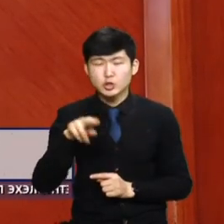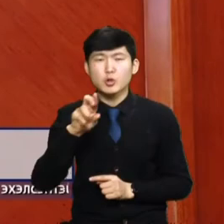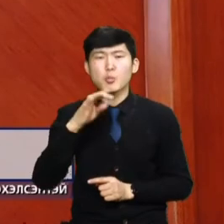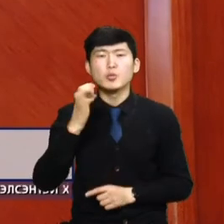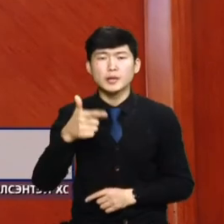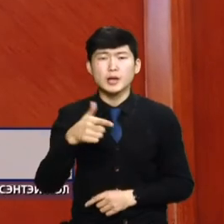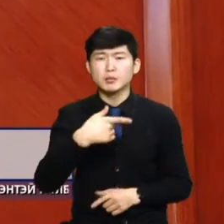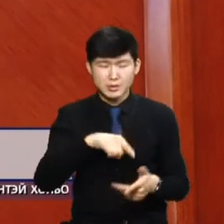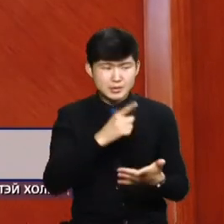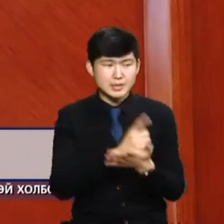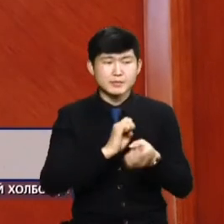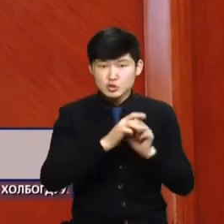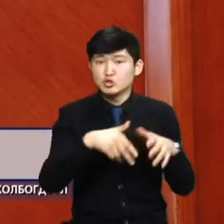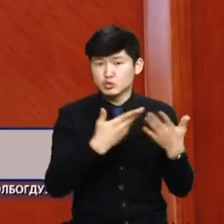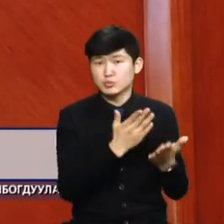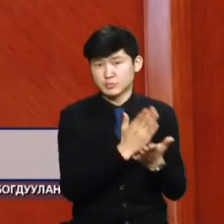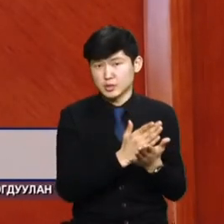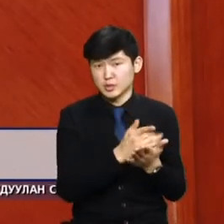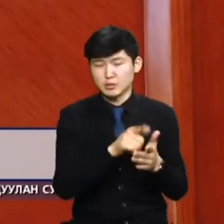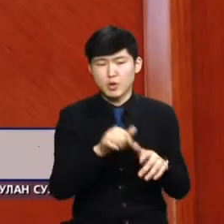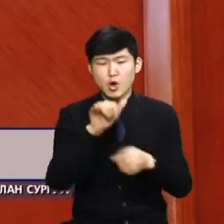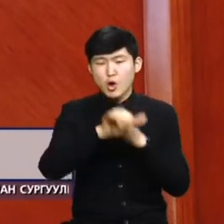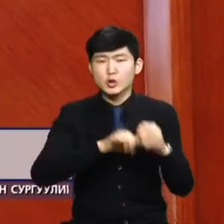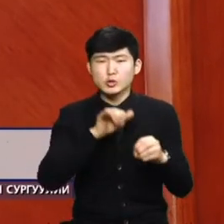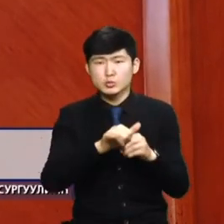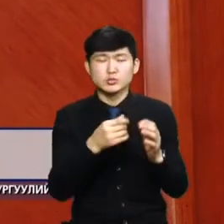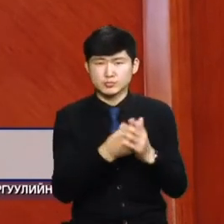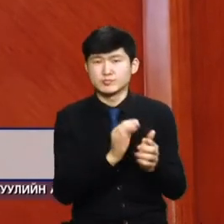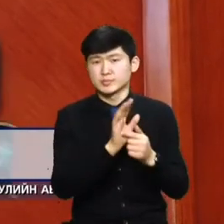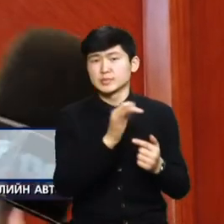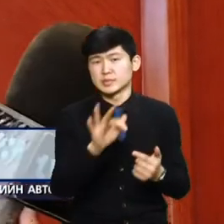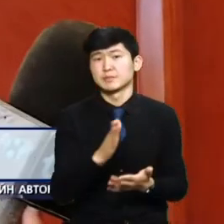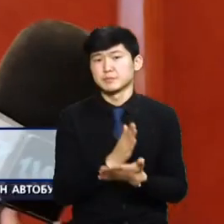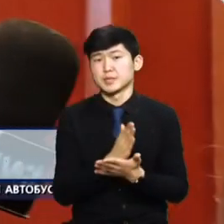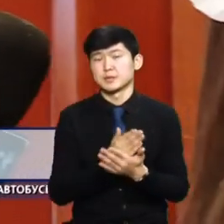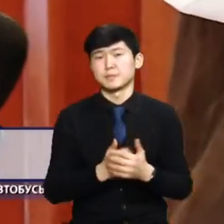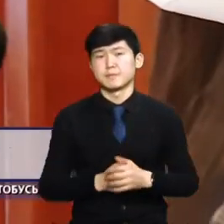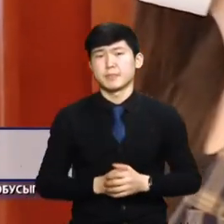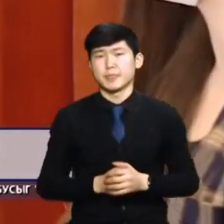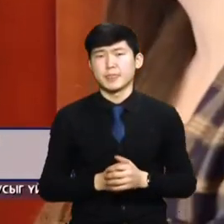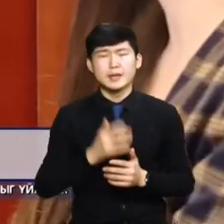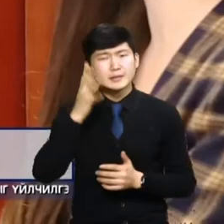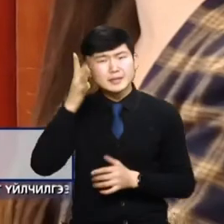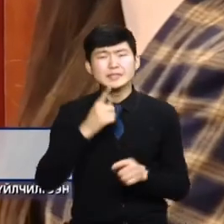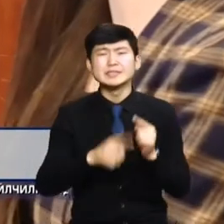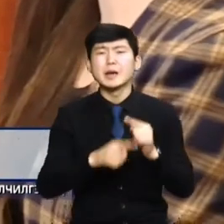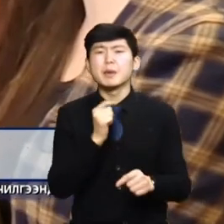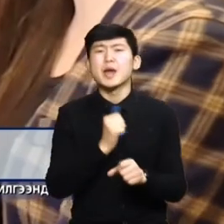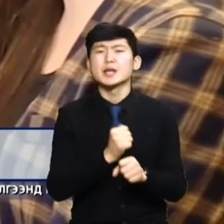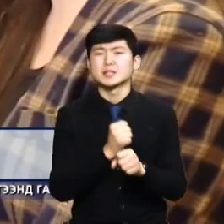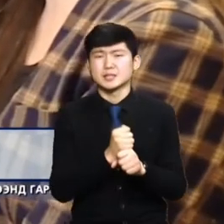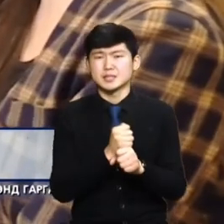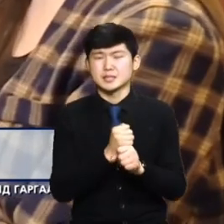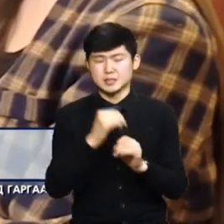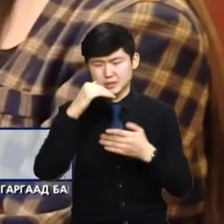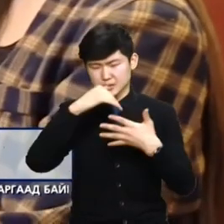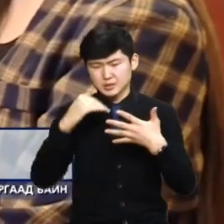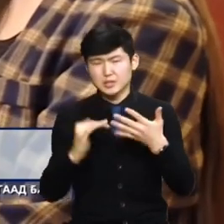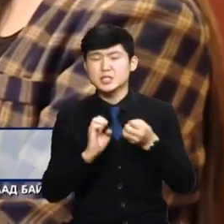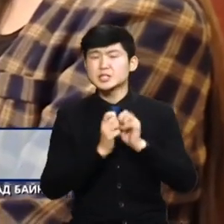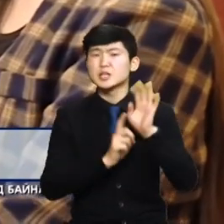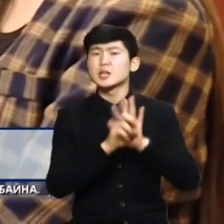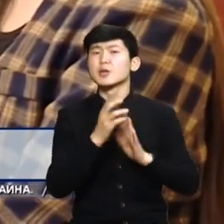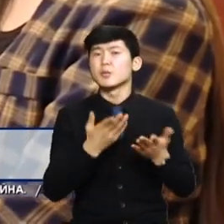бол хийж өгч байна. Энийг бол ингээд олон улсын жишээ бол юм байна. Тэр яг цаашаад яг ямар ямар ажил шат тараатай хийж